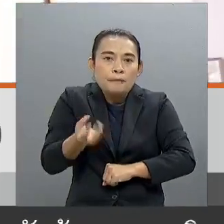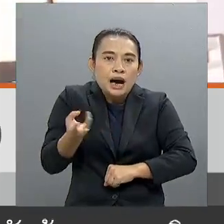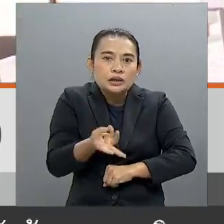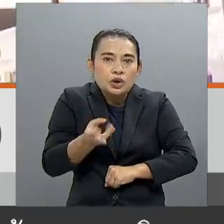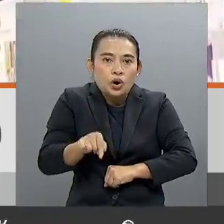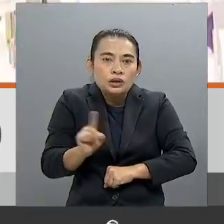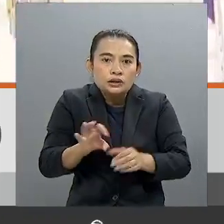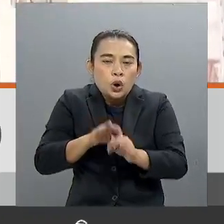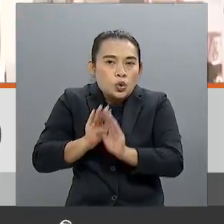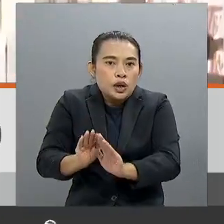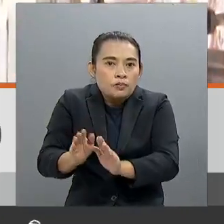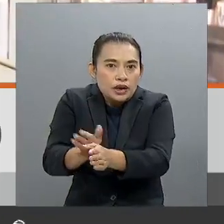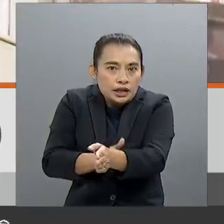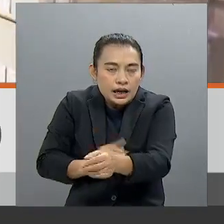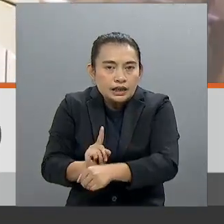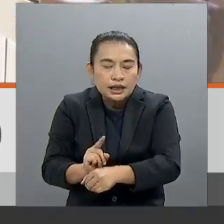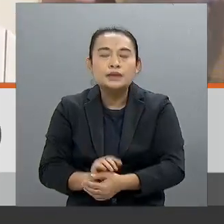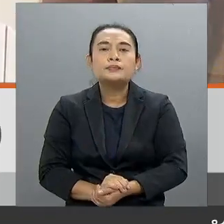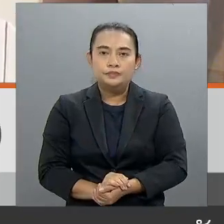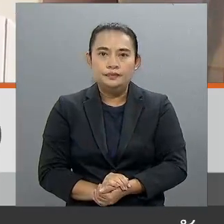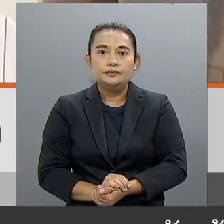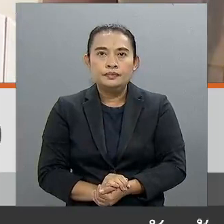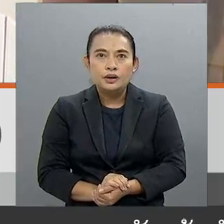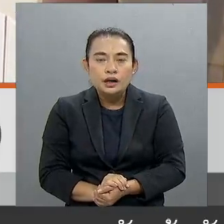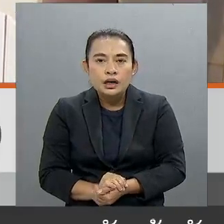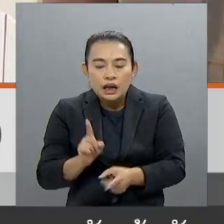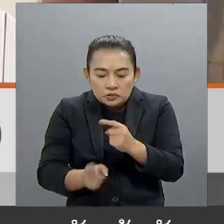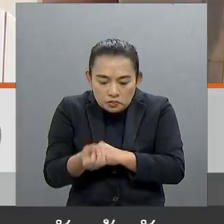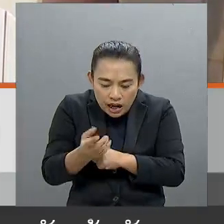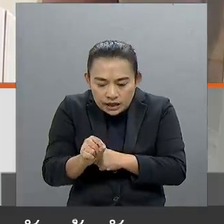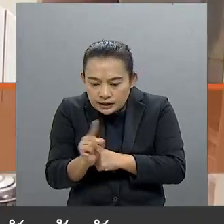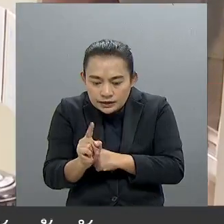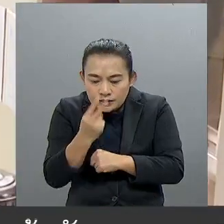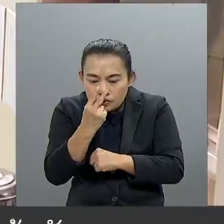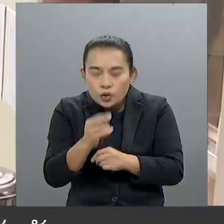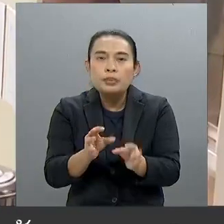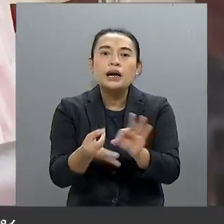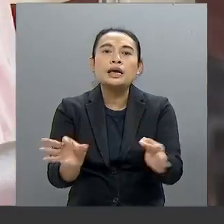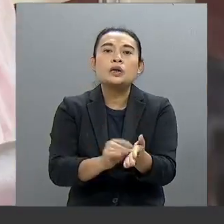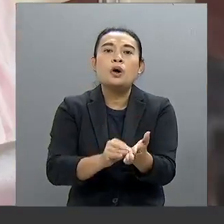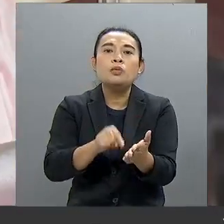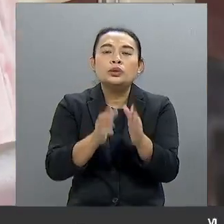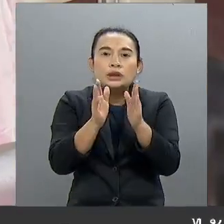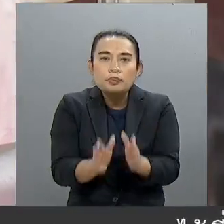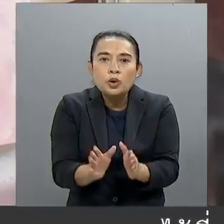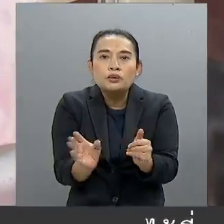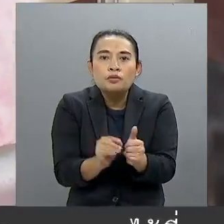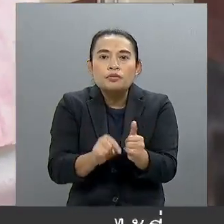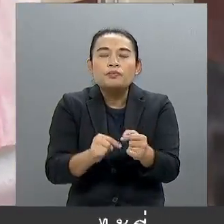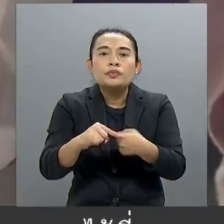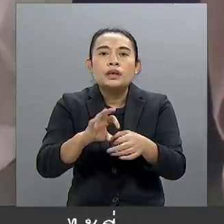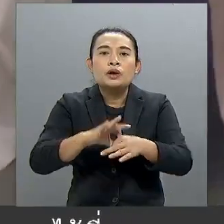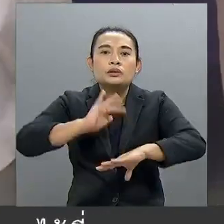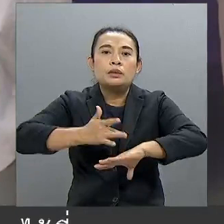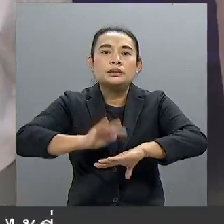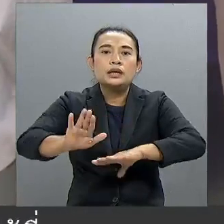านแค่ไหนนะคะและระดับจะสูงเพียงใดเพื่อจะเป็นข้อมูลสำหรับผู้ที่ติดเชื้อโดยธรรมชาติโรคนี้เป็นโรคอุบัติ